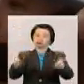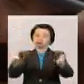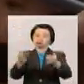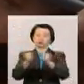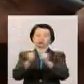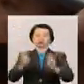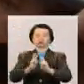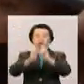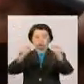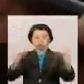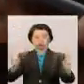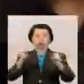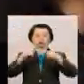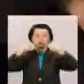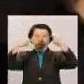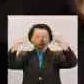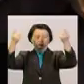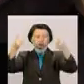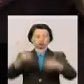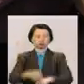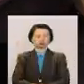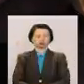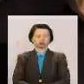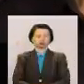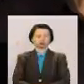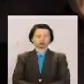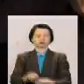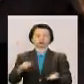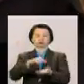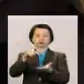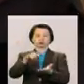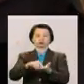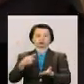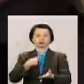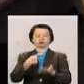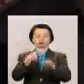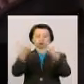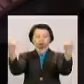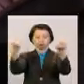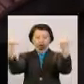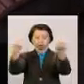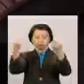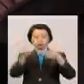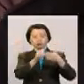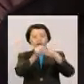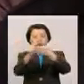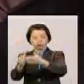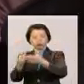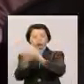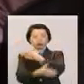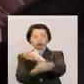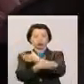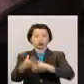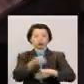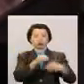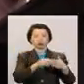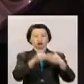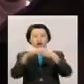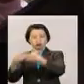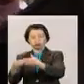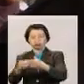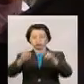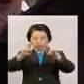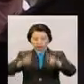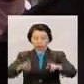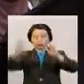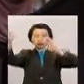memang sangat berjaya. Ini bukan saja di mana kita meraihkan kepimpinan negara, tetapi kita pimpinan rakyat Malaysia,